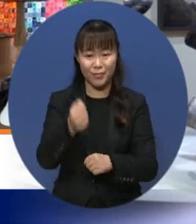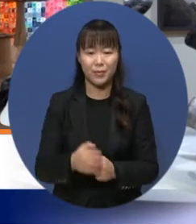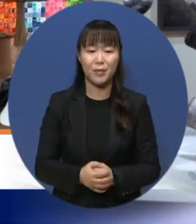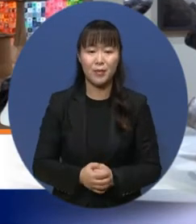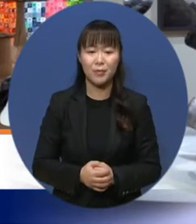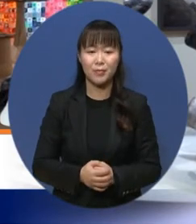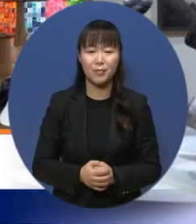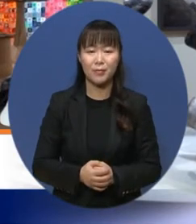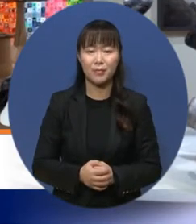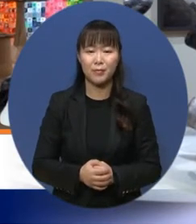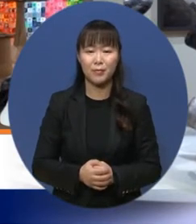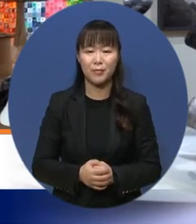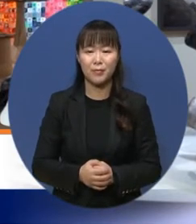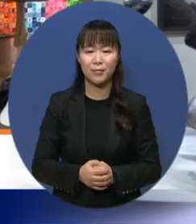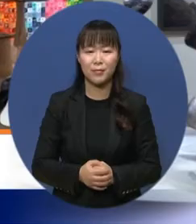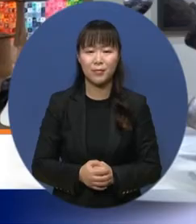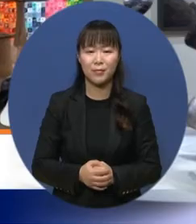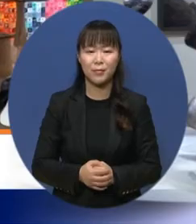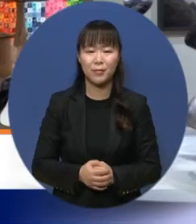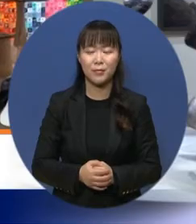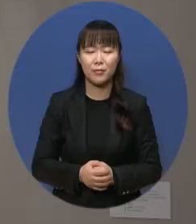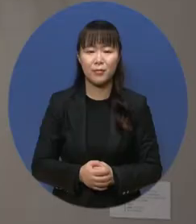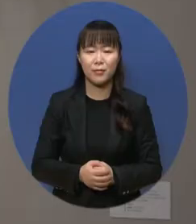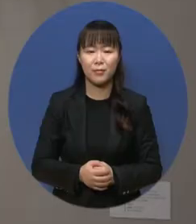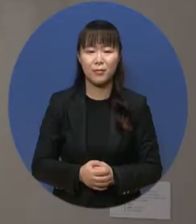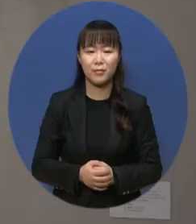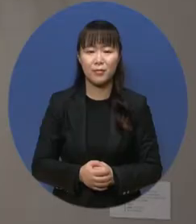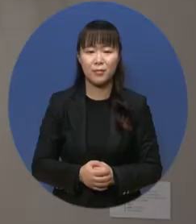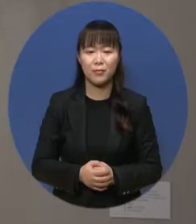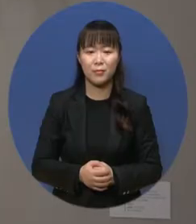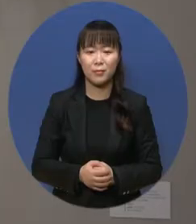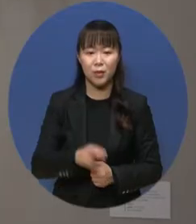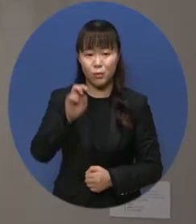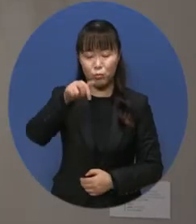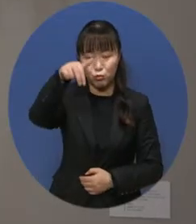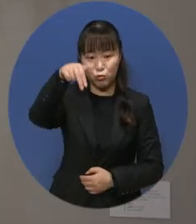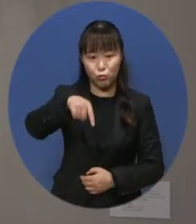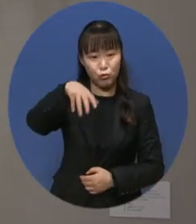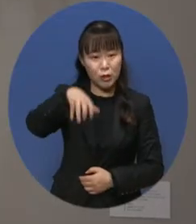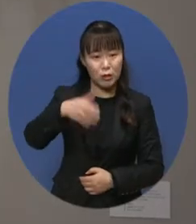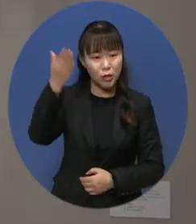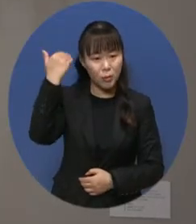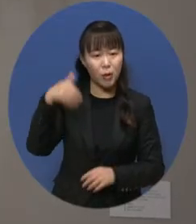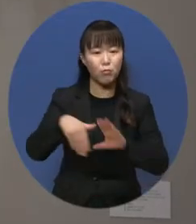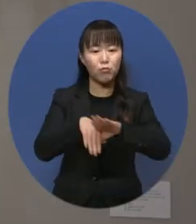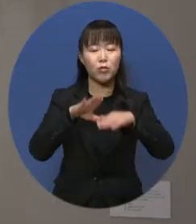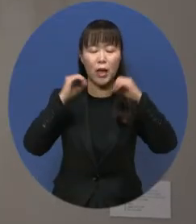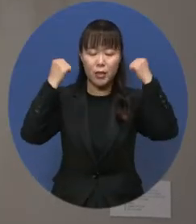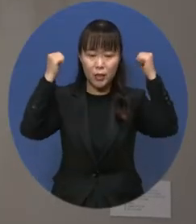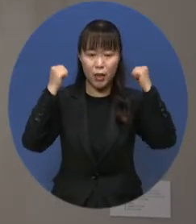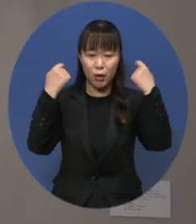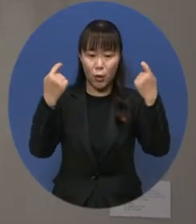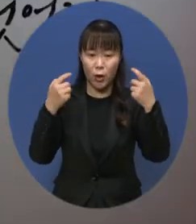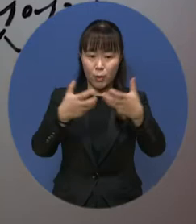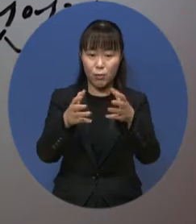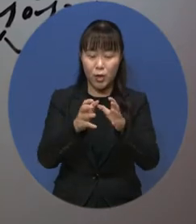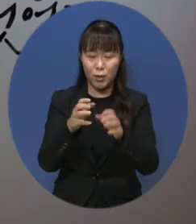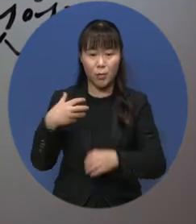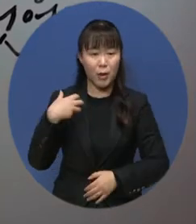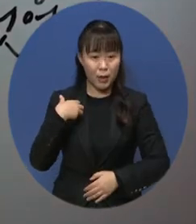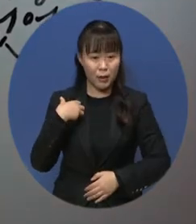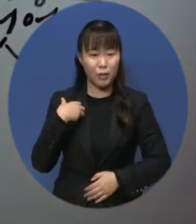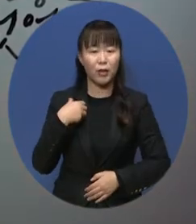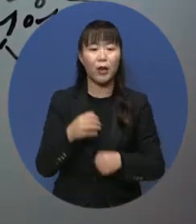그 현장에 정하영 기자가 다녀왔습니다. 무주군은 지난해 문화체육관광부에서 추진한